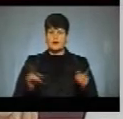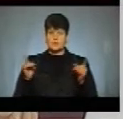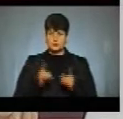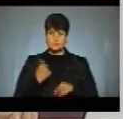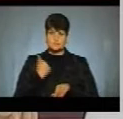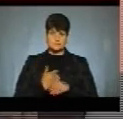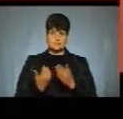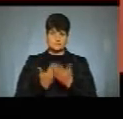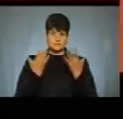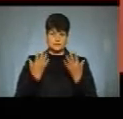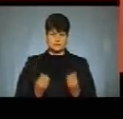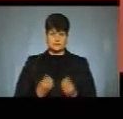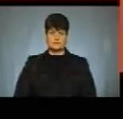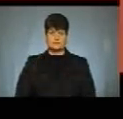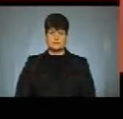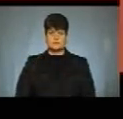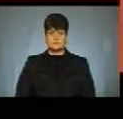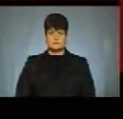дня.